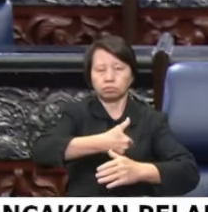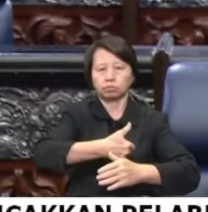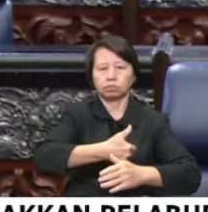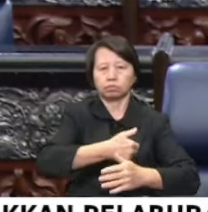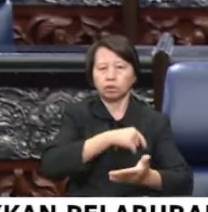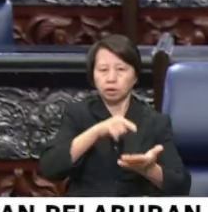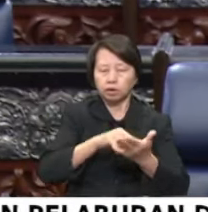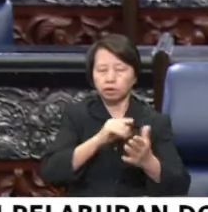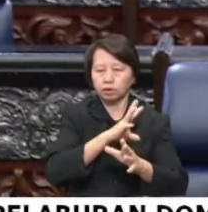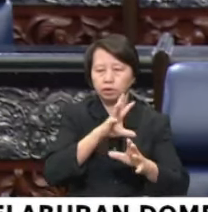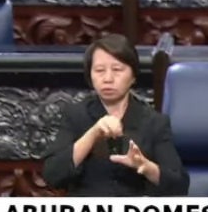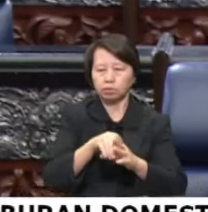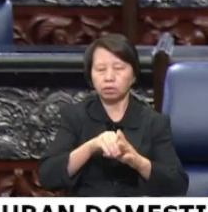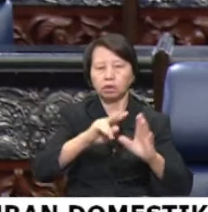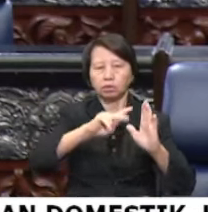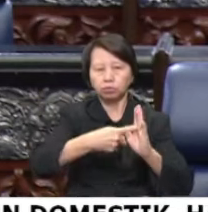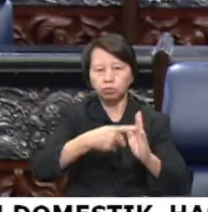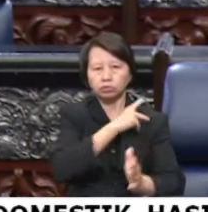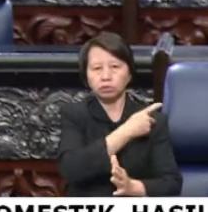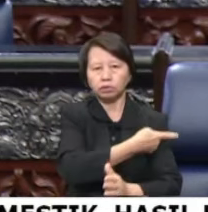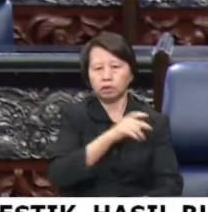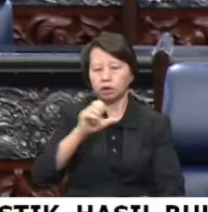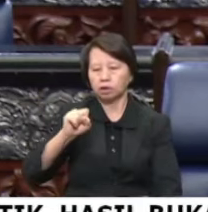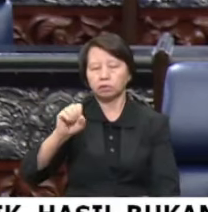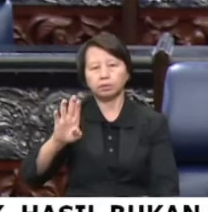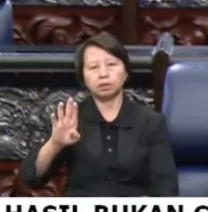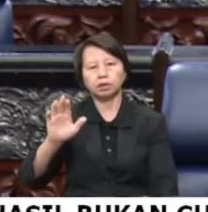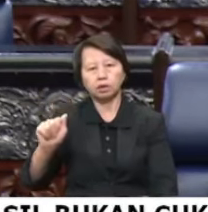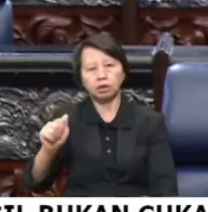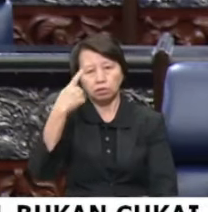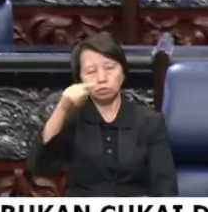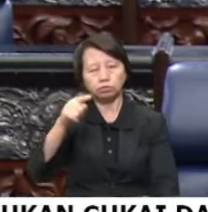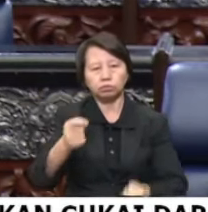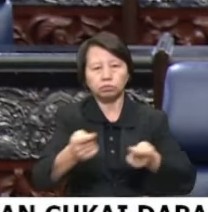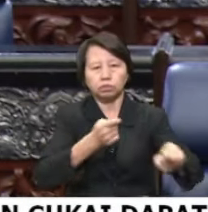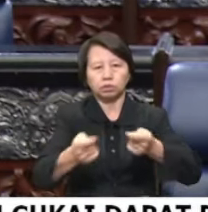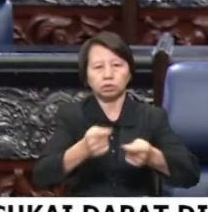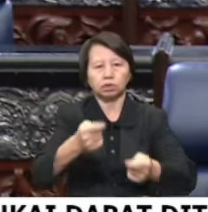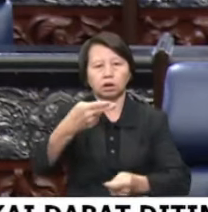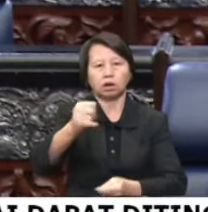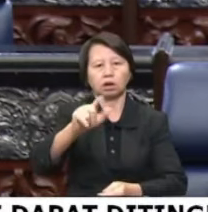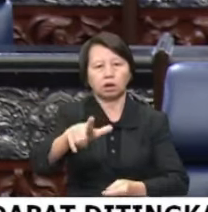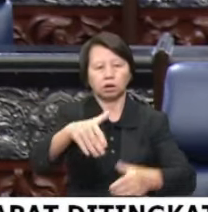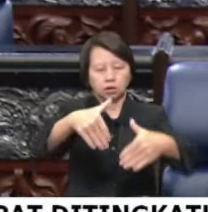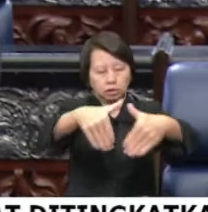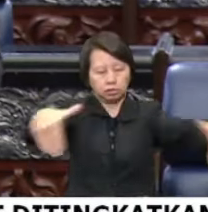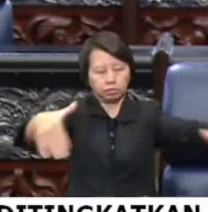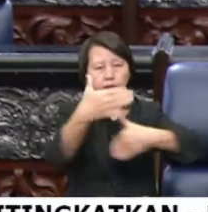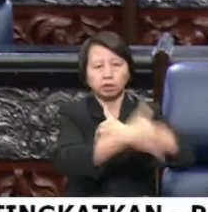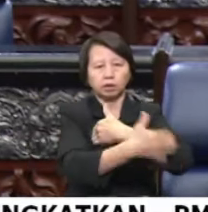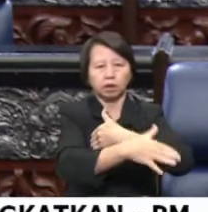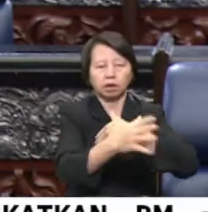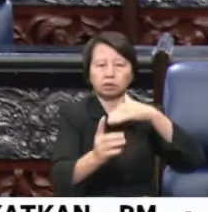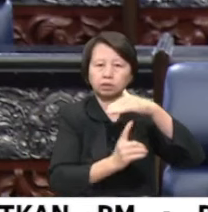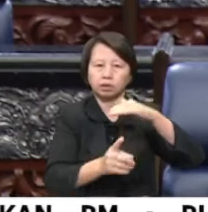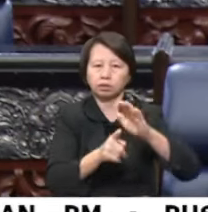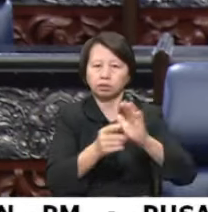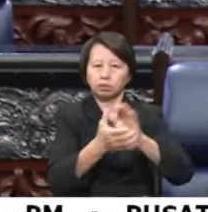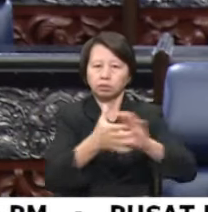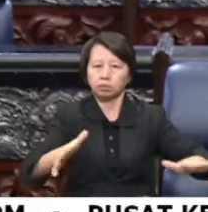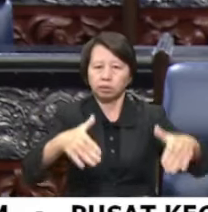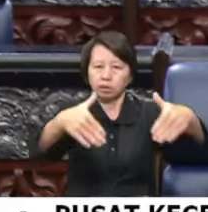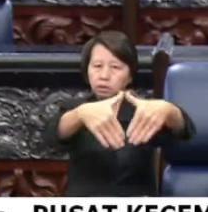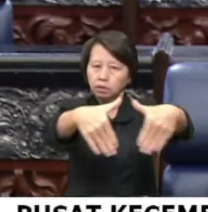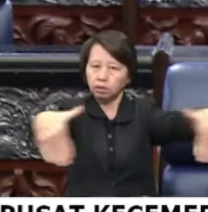Ini termasuk punca kuasa SBA dari sudut perundangan untuk mengendalikan hal ehwal sepadan negara dan dasar berkaitan keselamatan